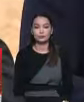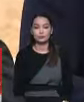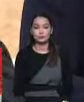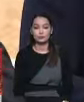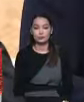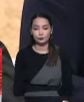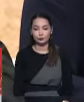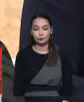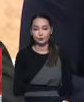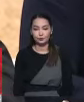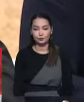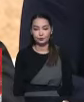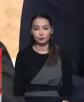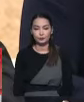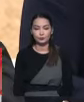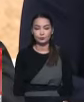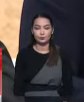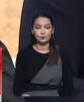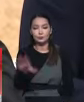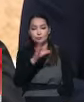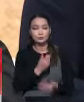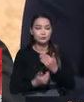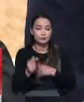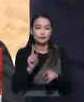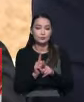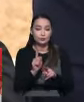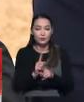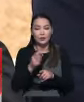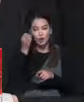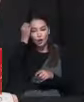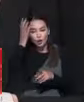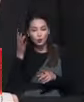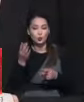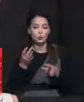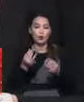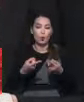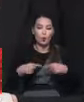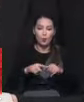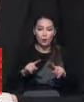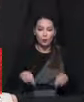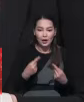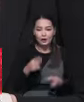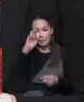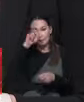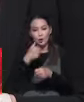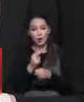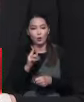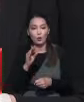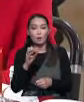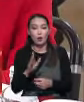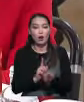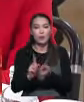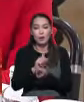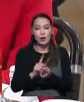Формирование инклюзивного общества. Бәріне тең мүмкіндік берілетін инклюзивті қоғам қалыптастыру мемлекет басшысы Қасым Жомарт Тоқаевтың